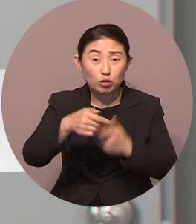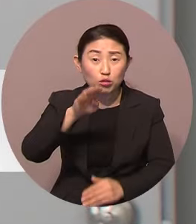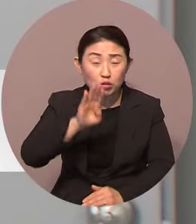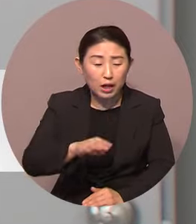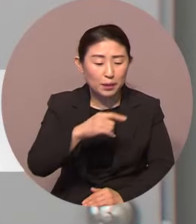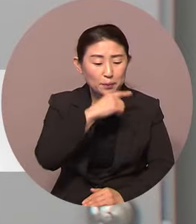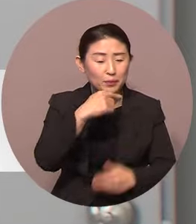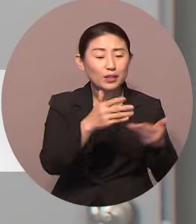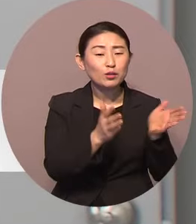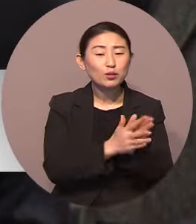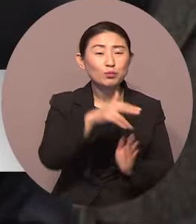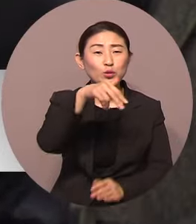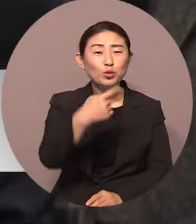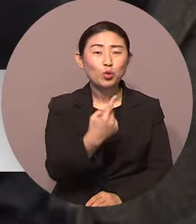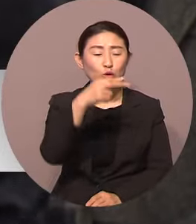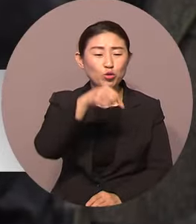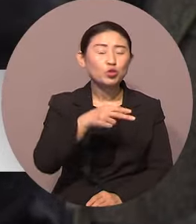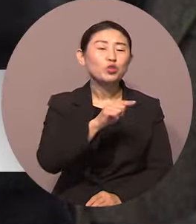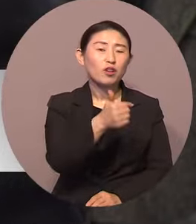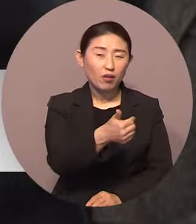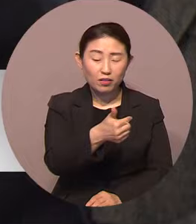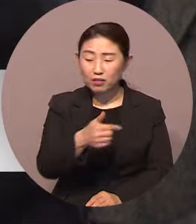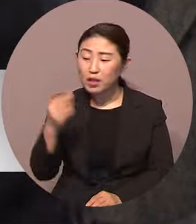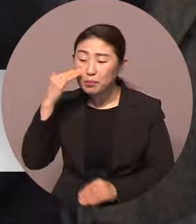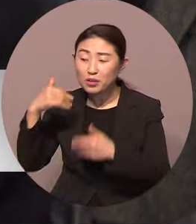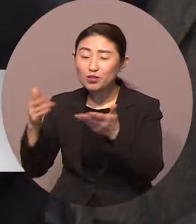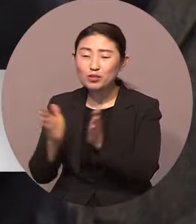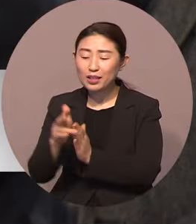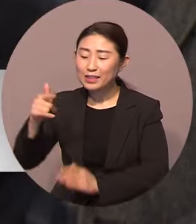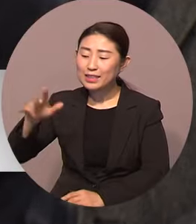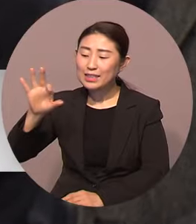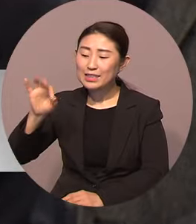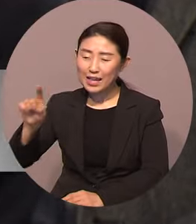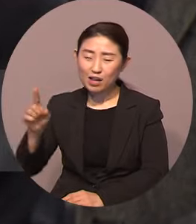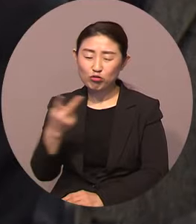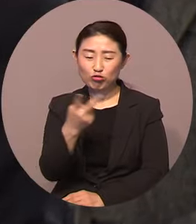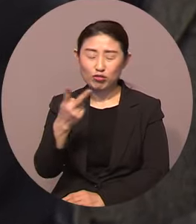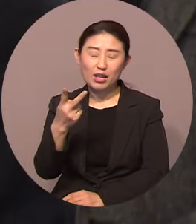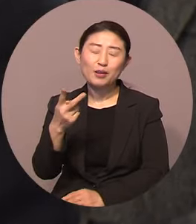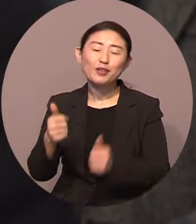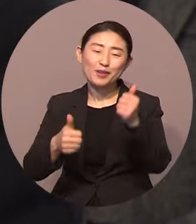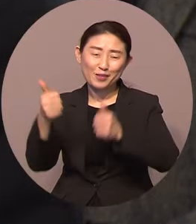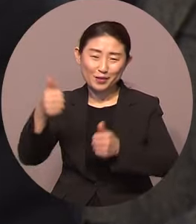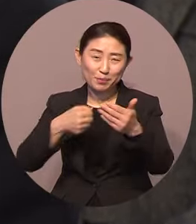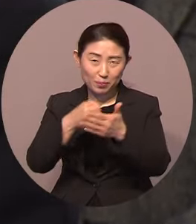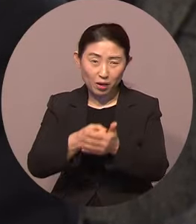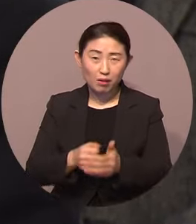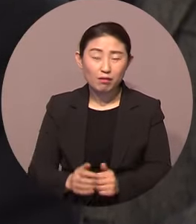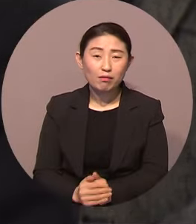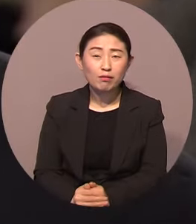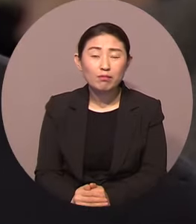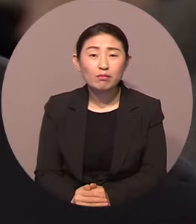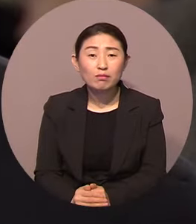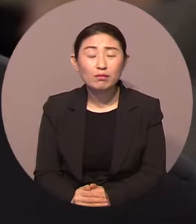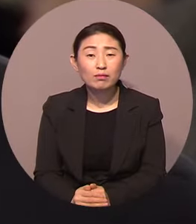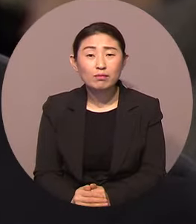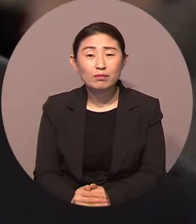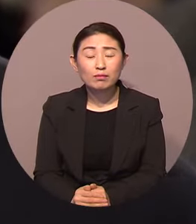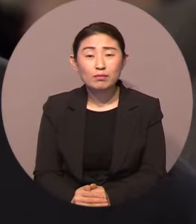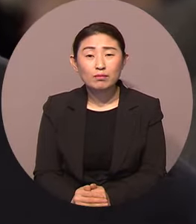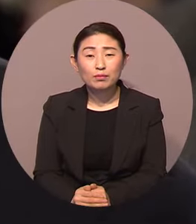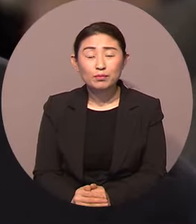갑은 국민의 힘 조수현 변호사와 민주당 장종태 정 구청장으로 대진표가 짜여지게 되